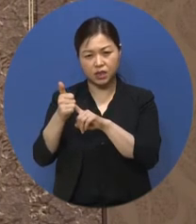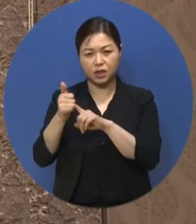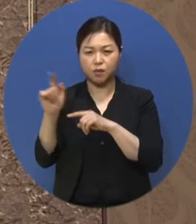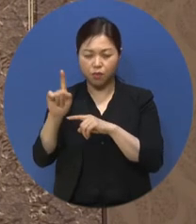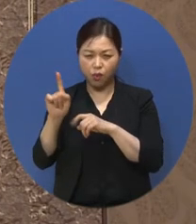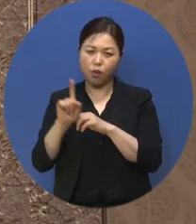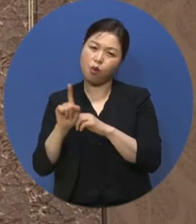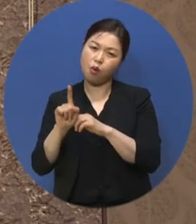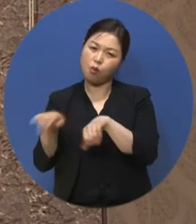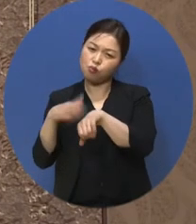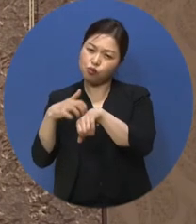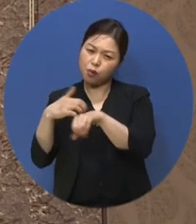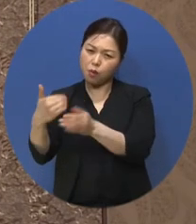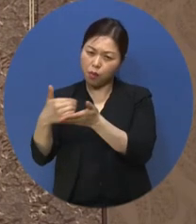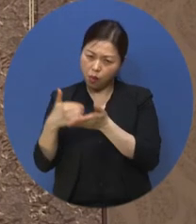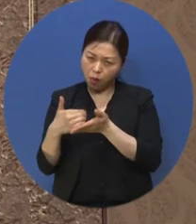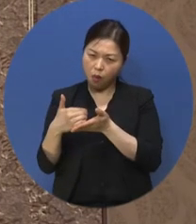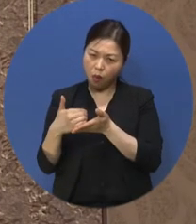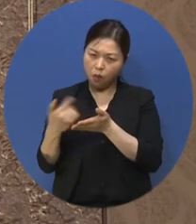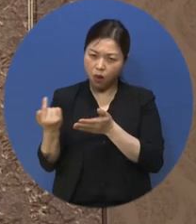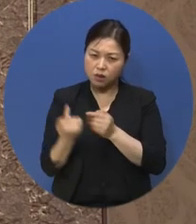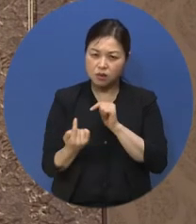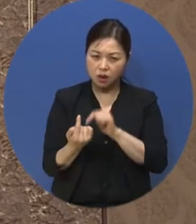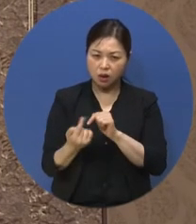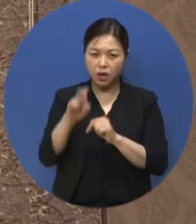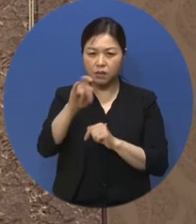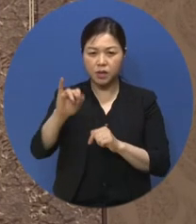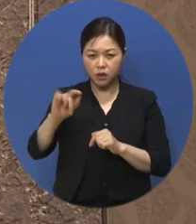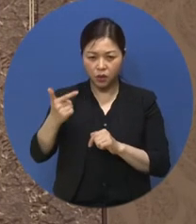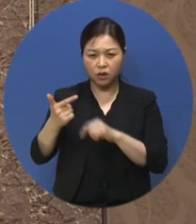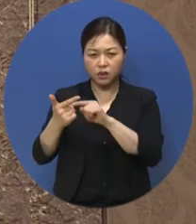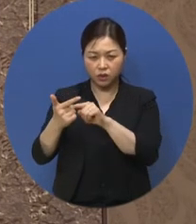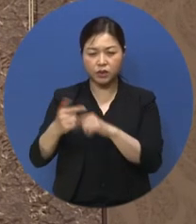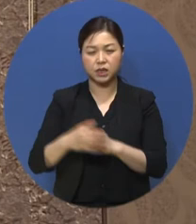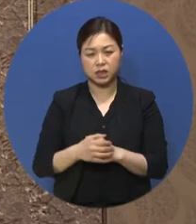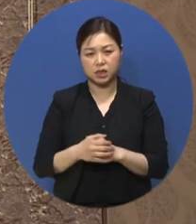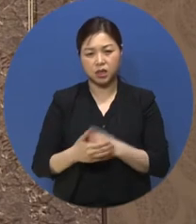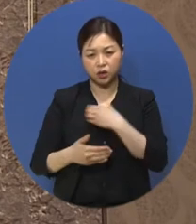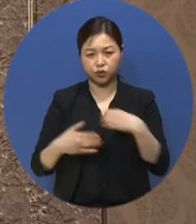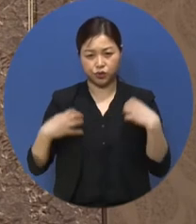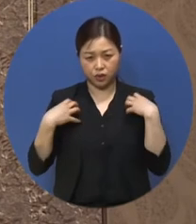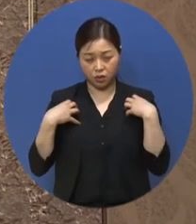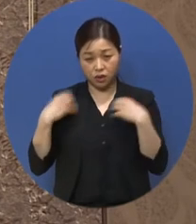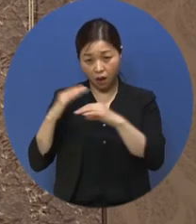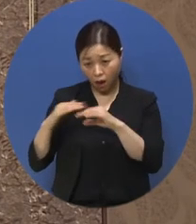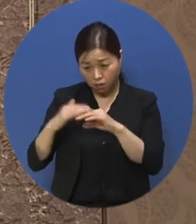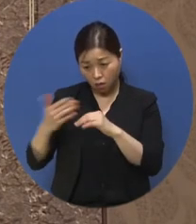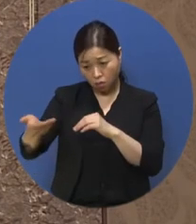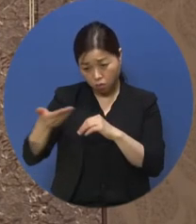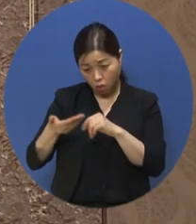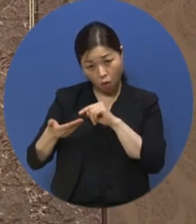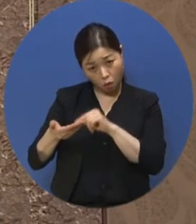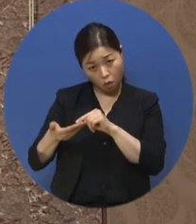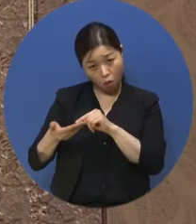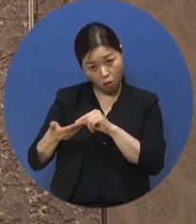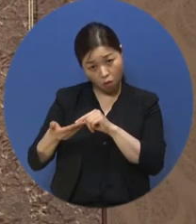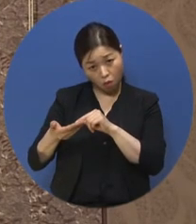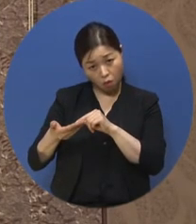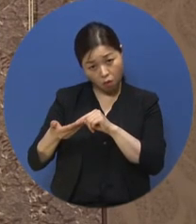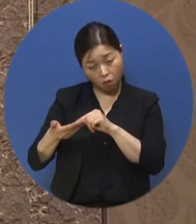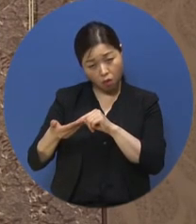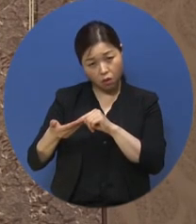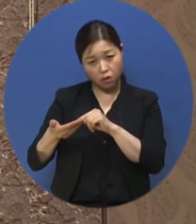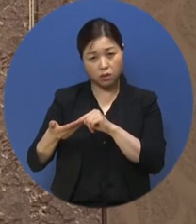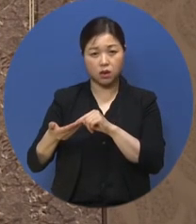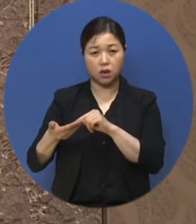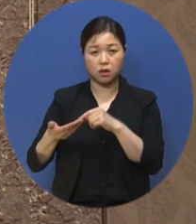민원을 갖고 오셨어요. 근데 그 결국은 민원이라는 게 구청에서 해주는 민원이거든요. 그 네. 민원인들은. 근데 이제 저